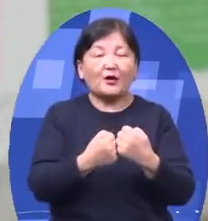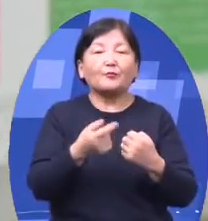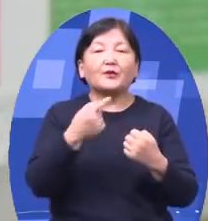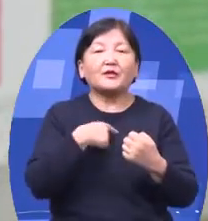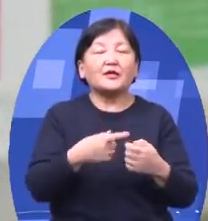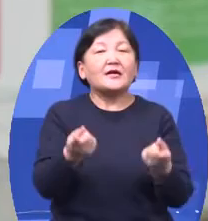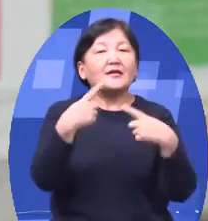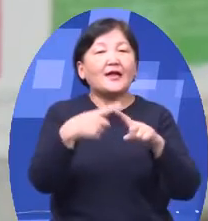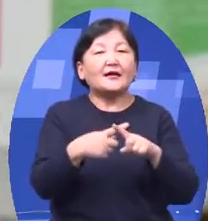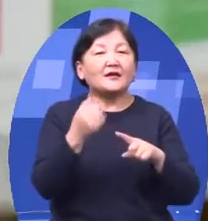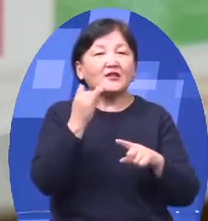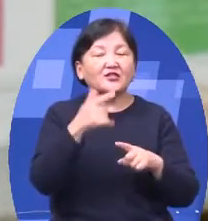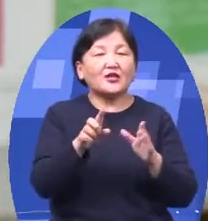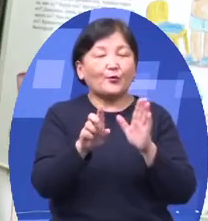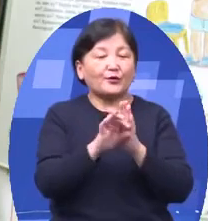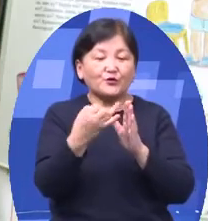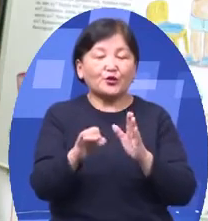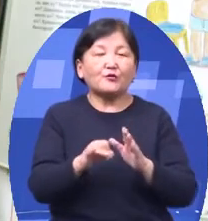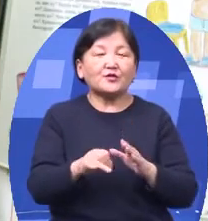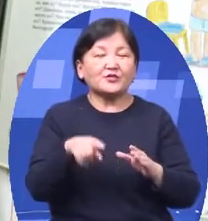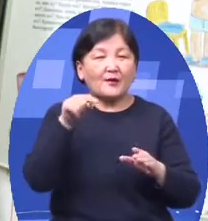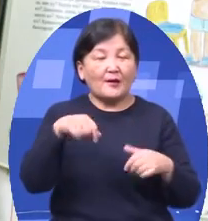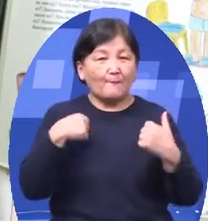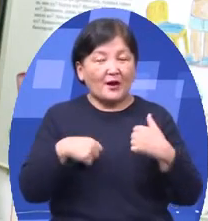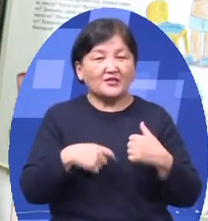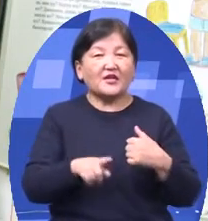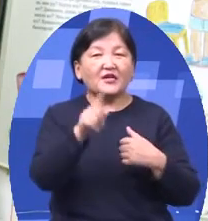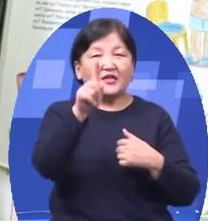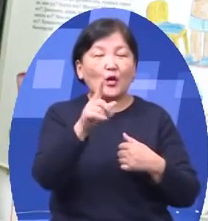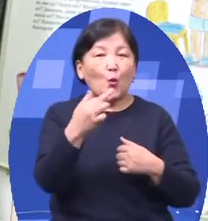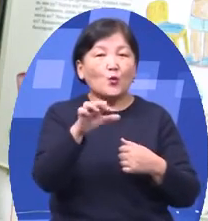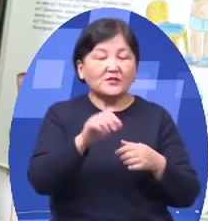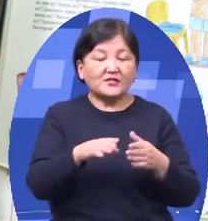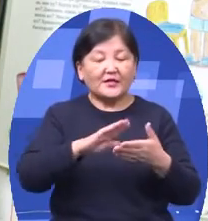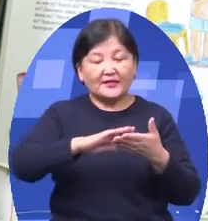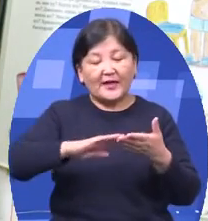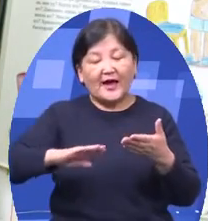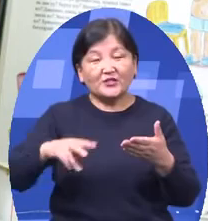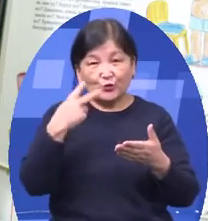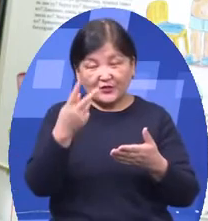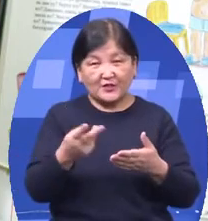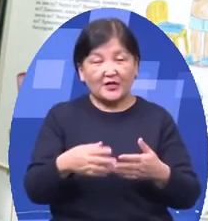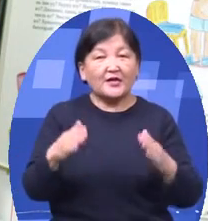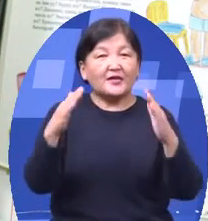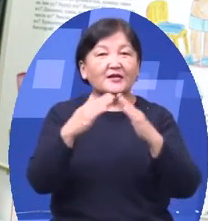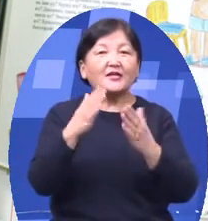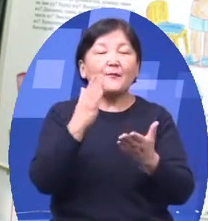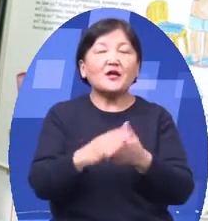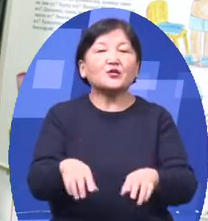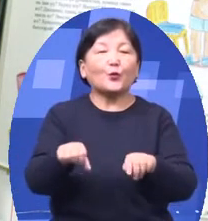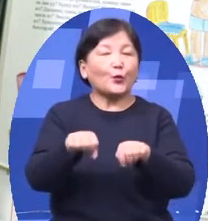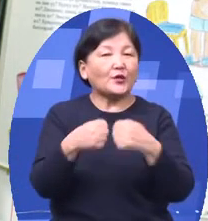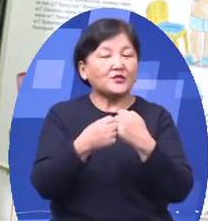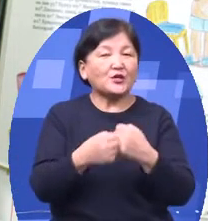нэр сэргээн засвар дахин ашиглах боломжтой. Багш нь энэ номыг эхний хуудсыг нааж үзье. Харин та нар дараа нь гэртээ